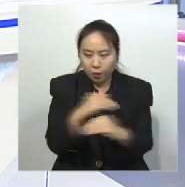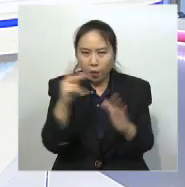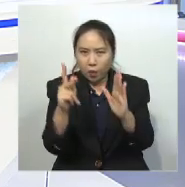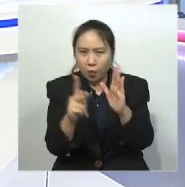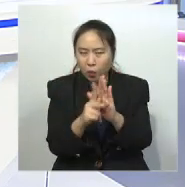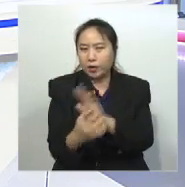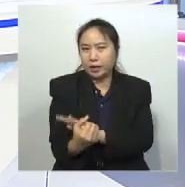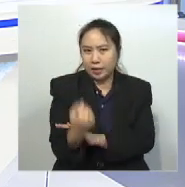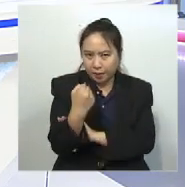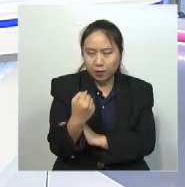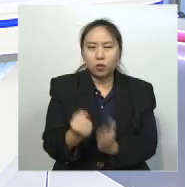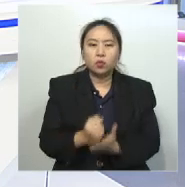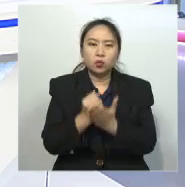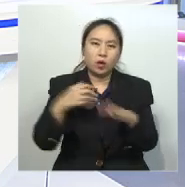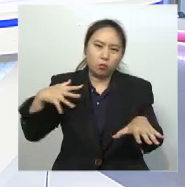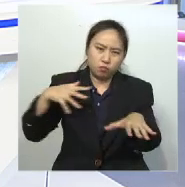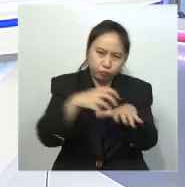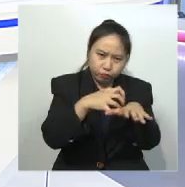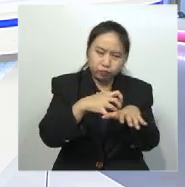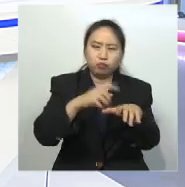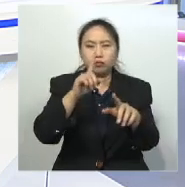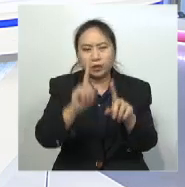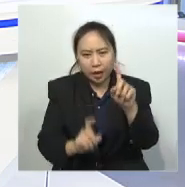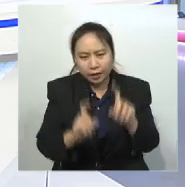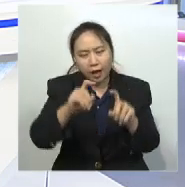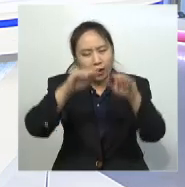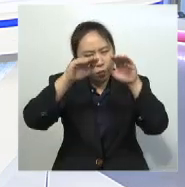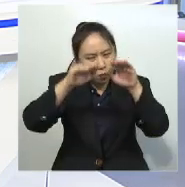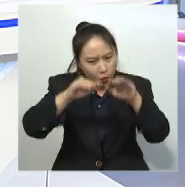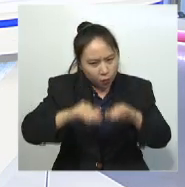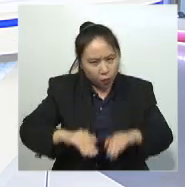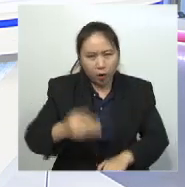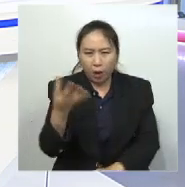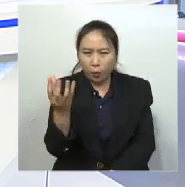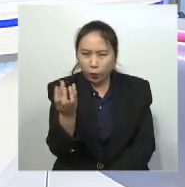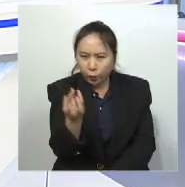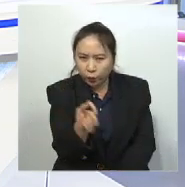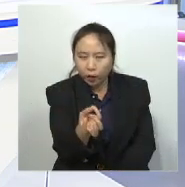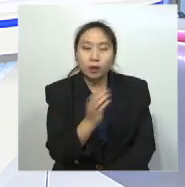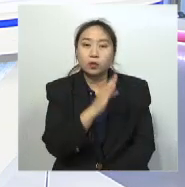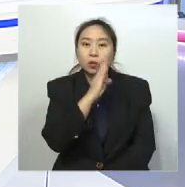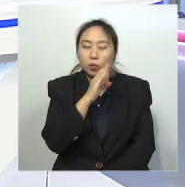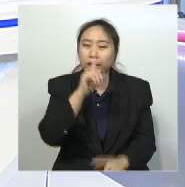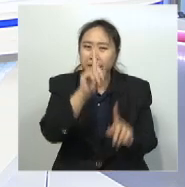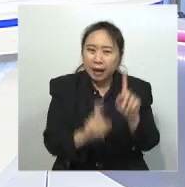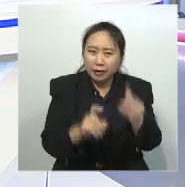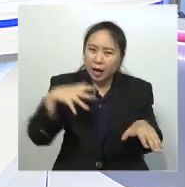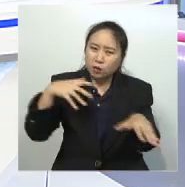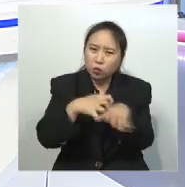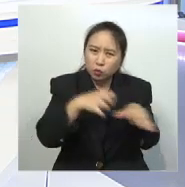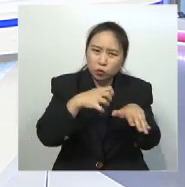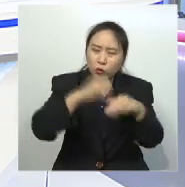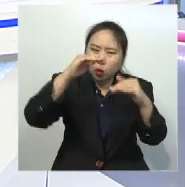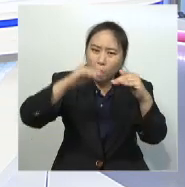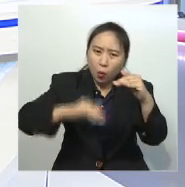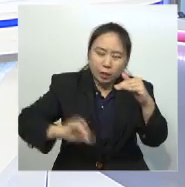ความสูญเสียจากอุบัติเหตุทางถนนให้เหลือน้อยที่สุดแต่ถ้าหากว่าสถิติอุบัติเหตุยังไม่ลดลงนะคะก็เตรียมวางมาตรการ